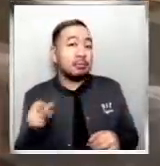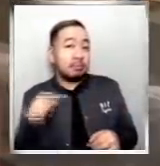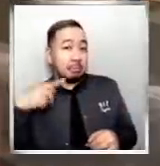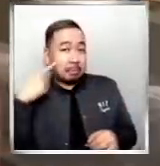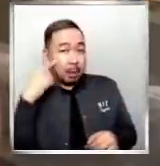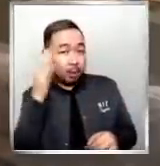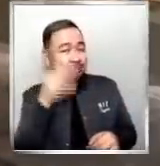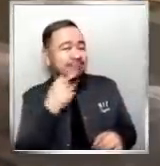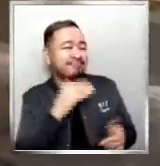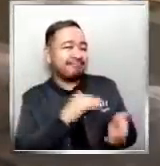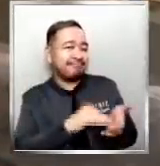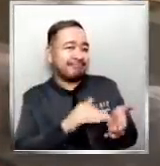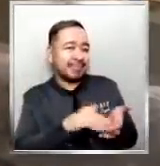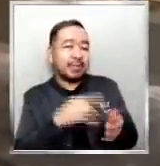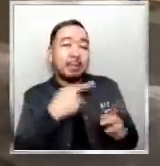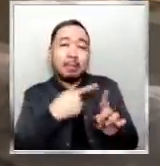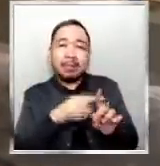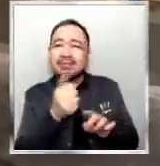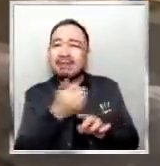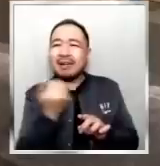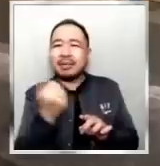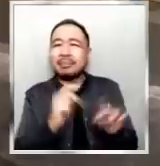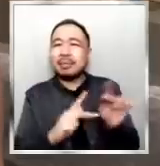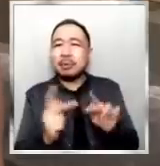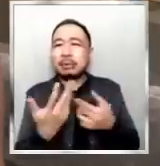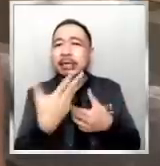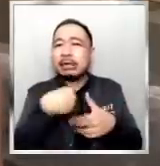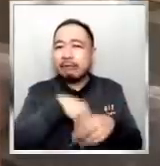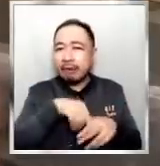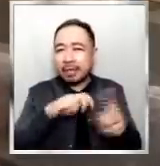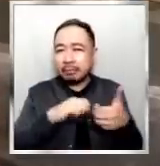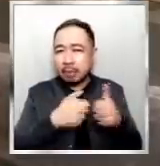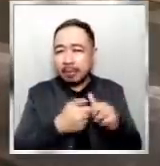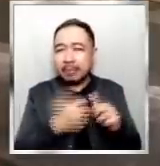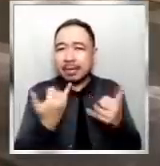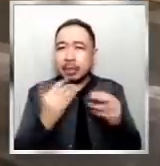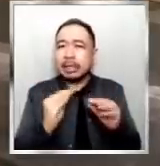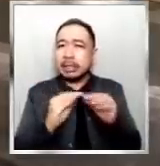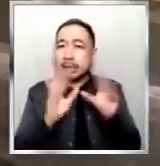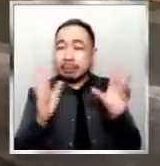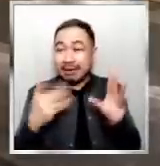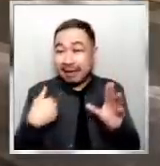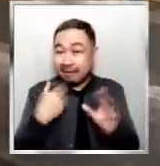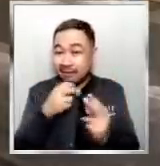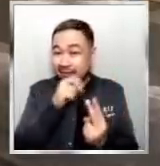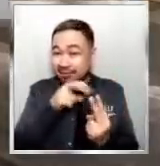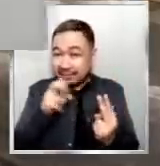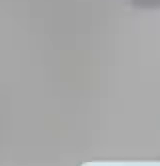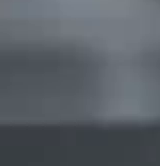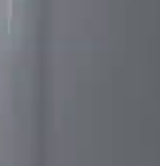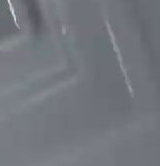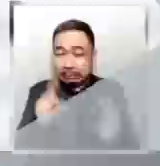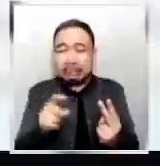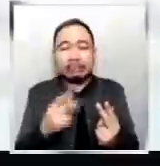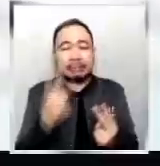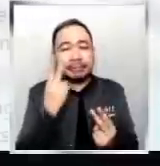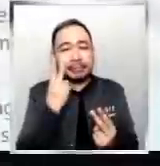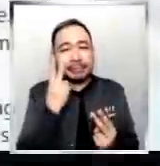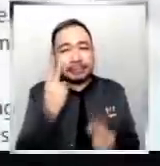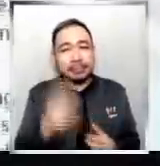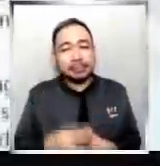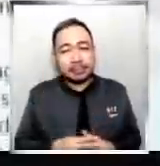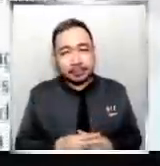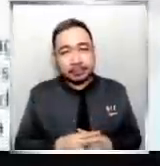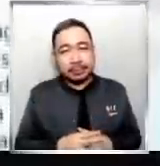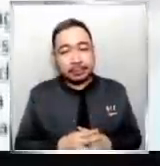sa issue at may nilinaw sa alegasyon ng pagkakaroon ng third party. Yan ang chika ni Nelson Canlas.